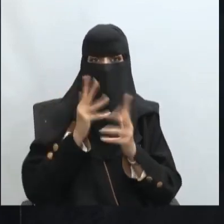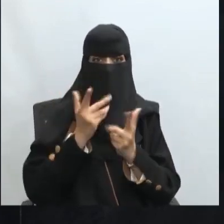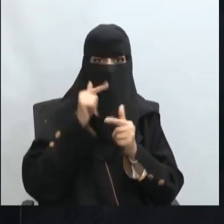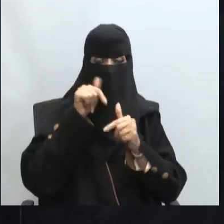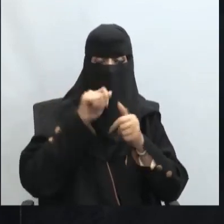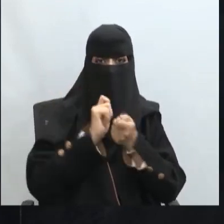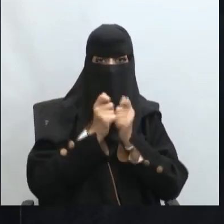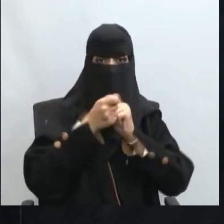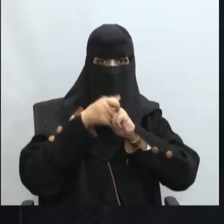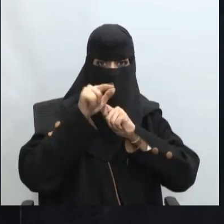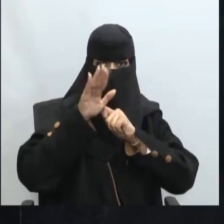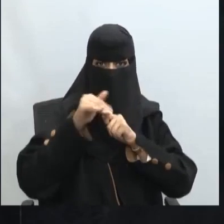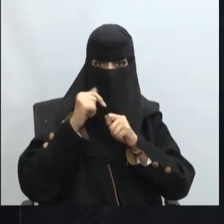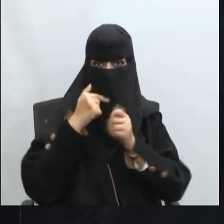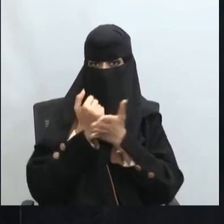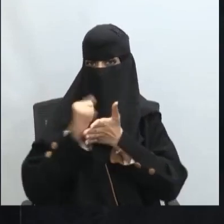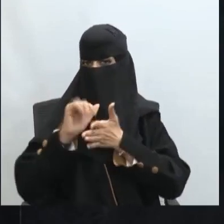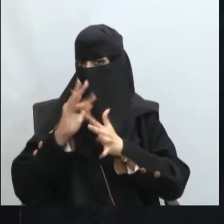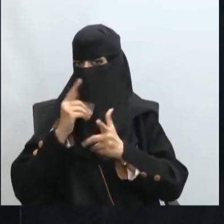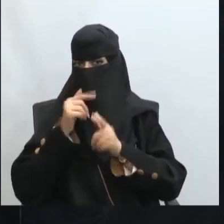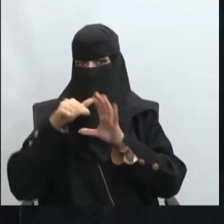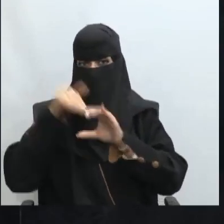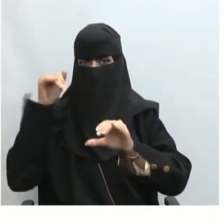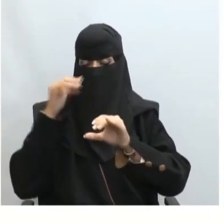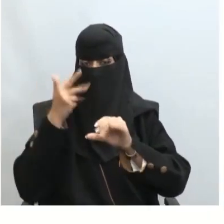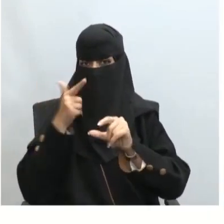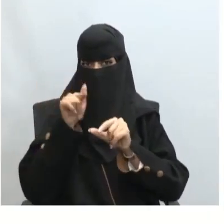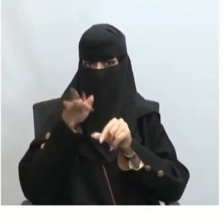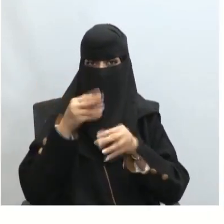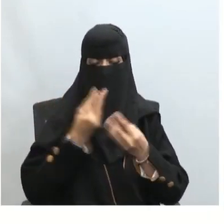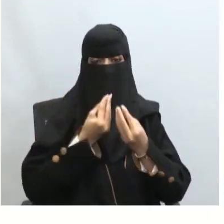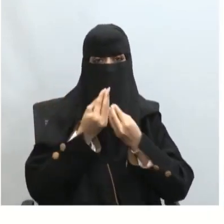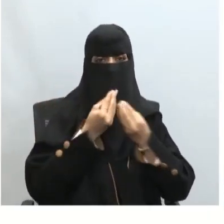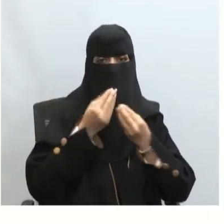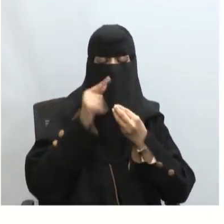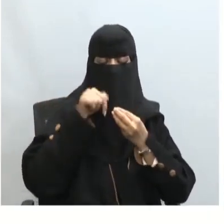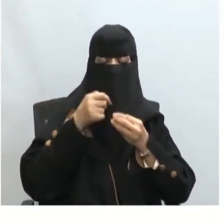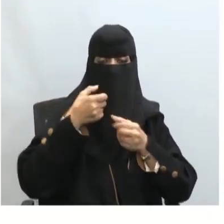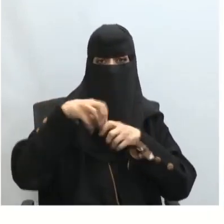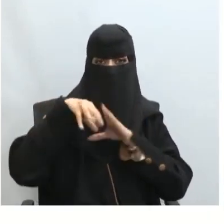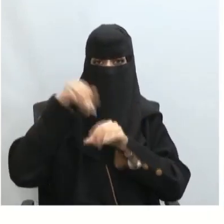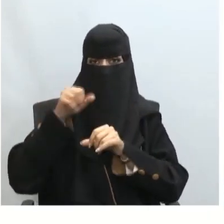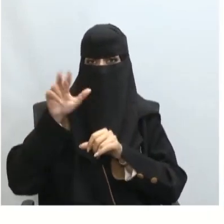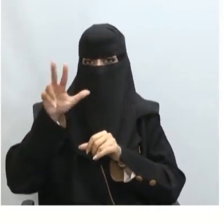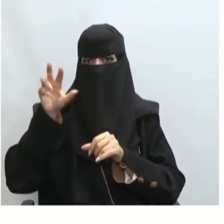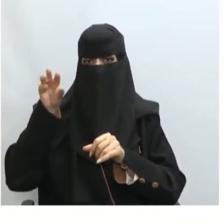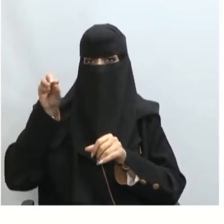له ماذا حذف منه ماذا سحب منه هنا تفاعل حذف للهيدروجين